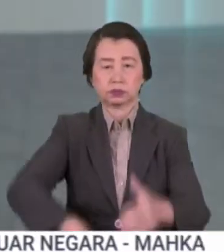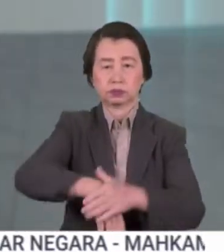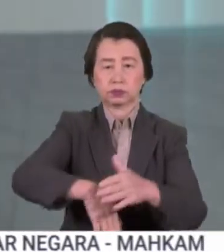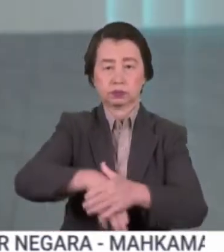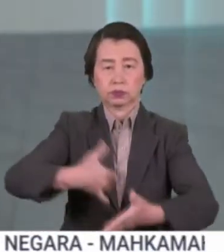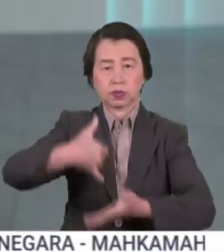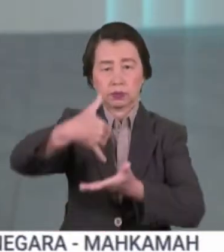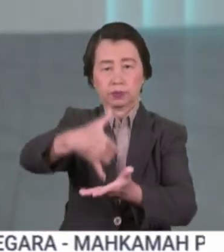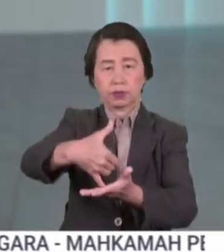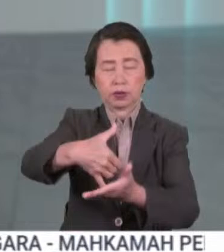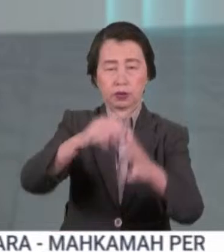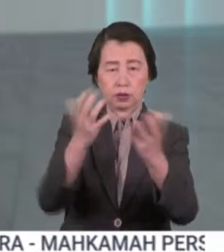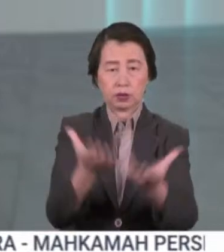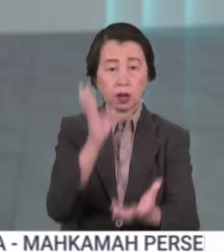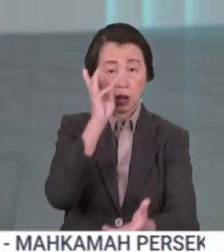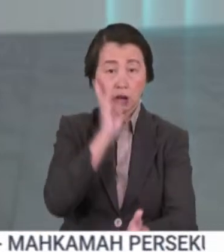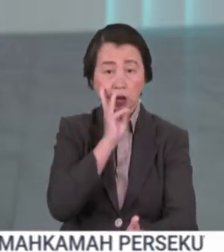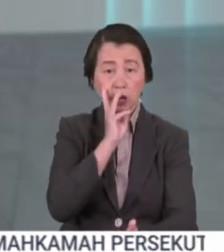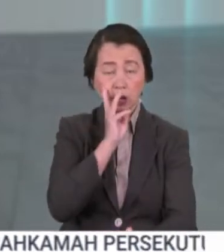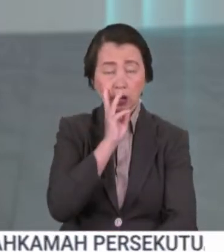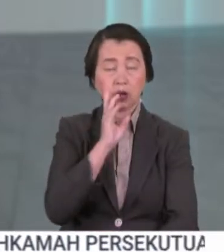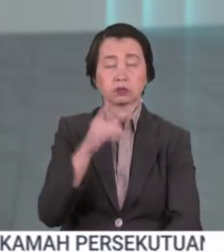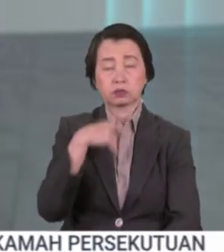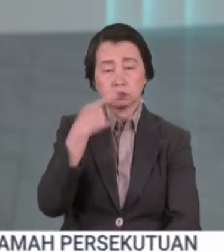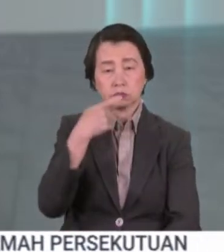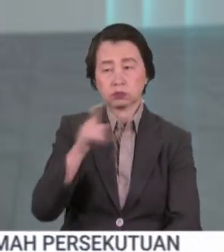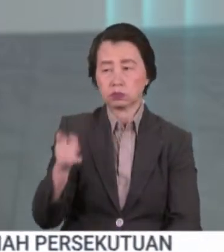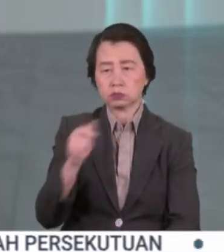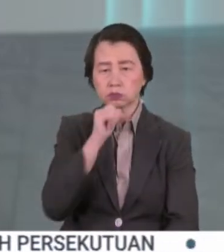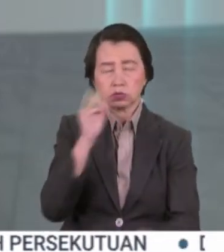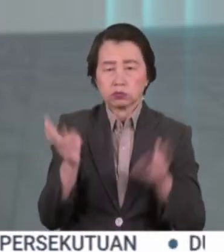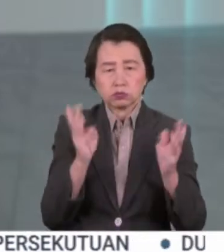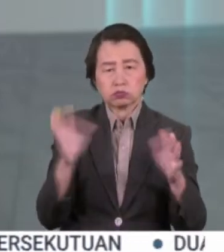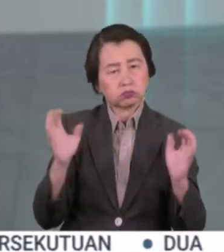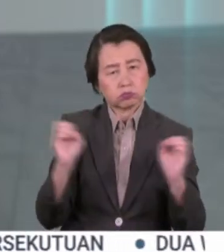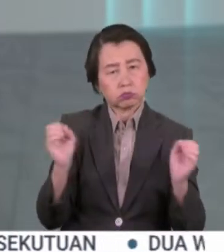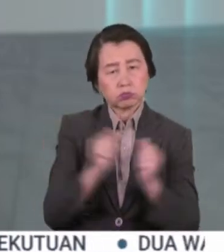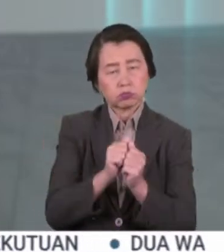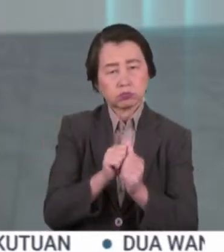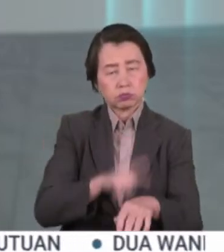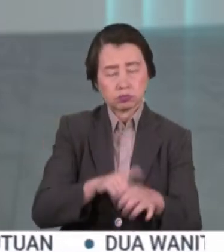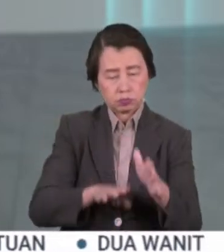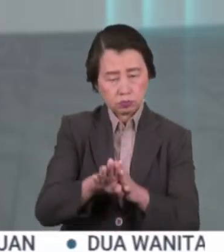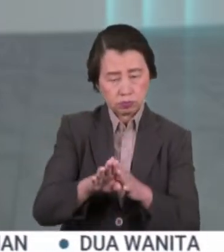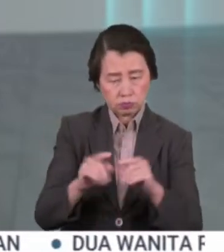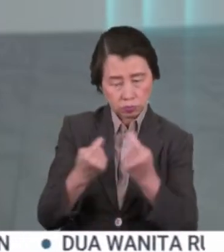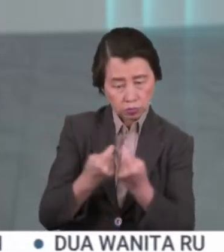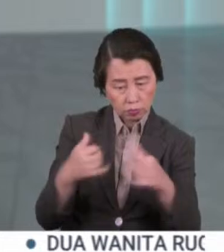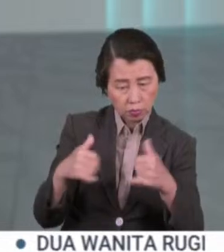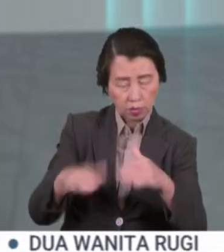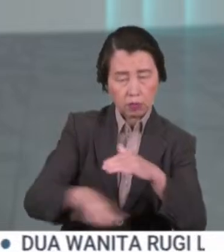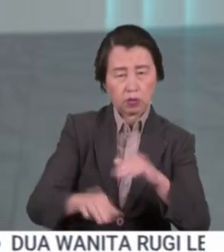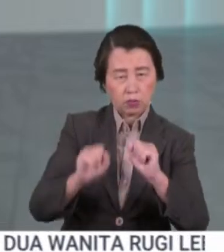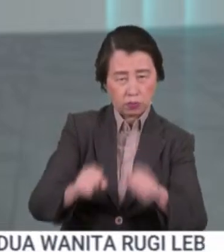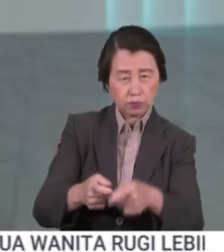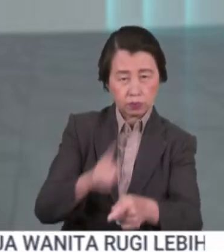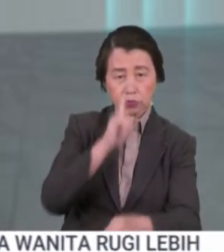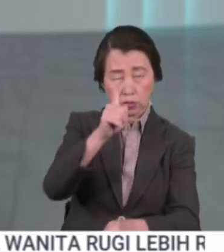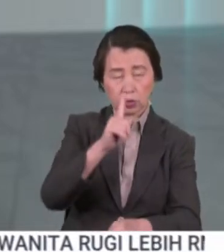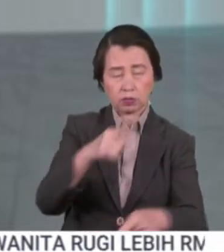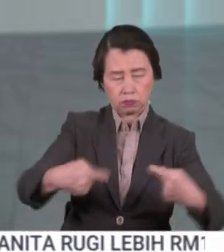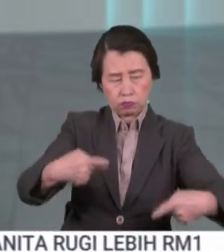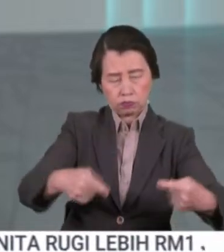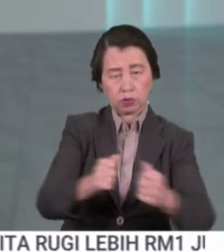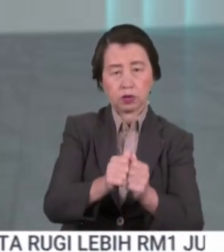wanita penyerangan mengakui tidak bimbang dengan prestasi semasa pasukan yang bermain di bawah kemampuan sebenar